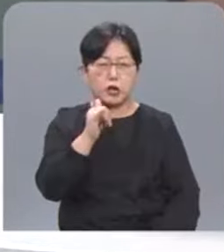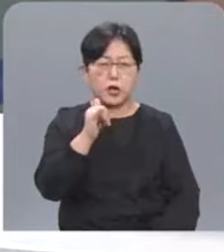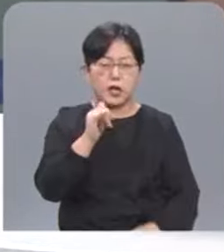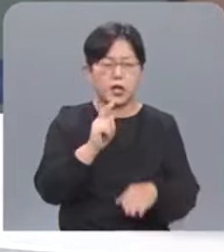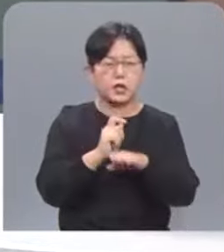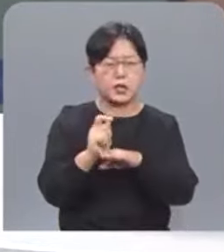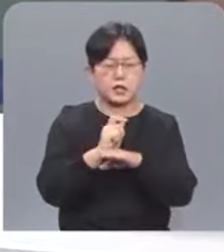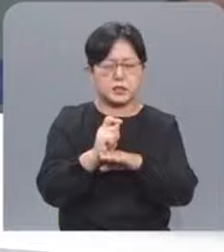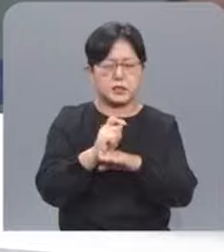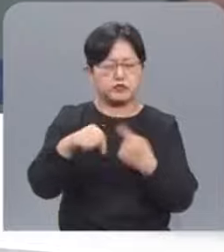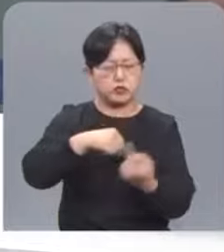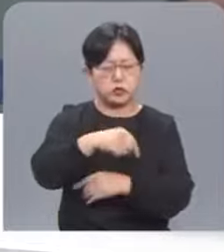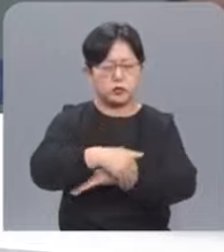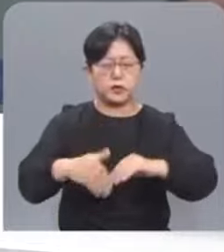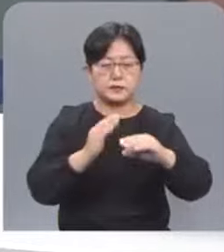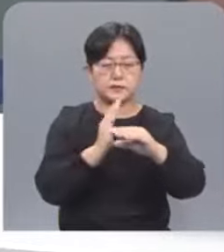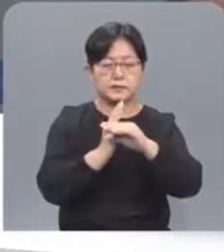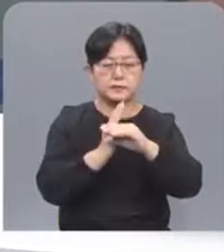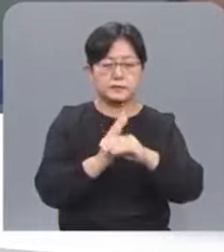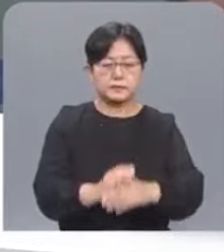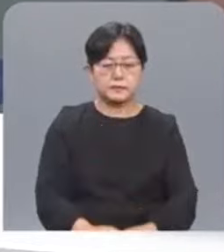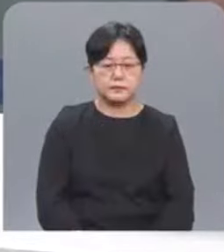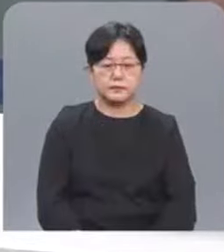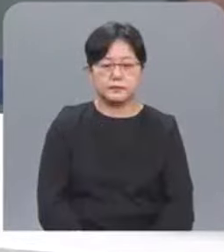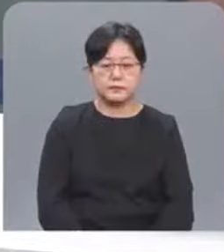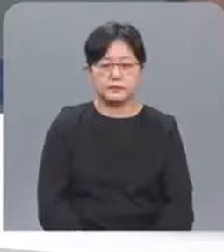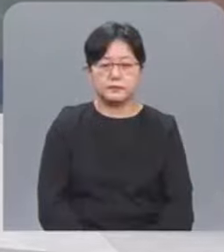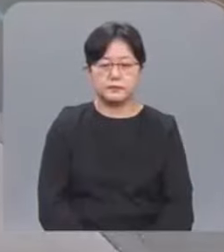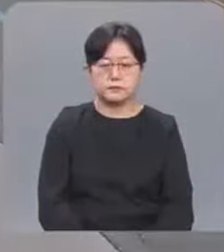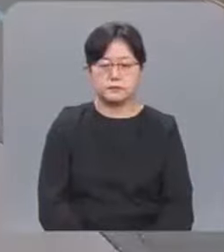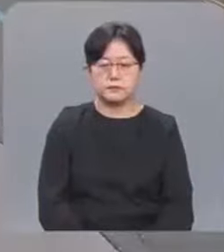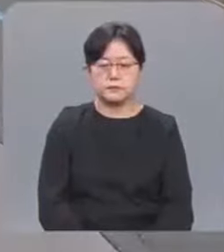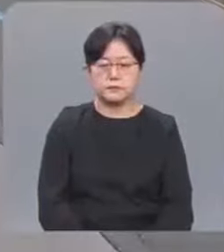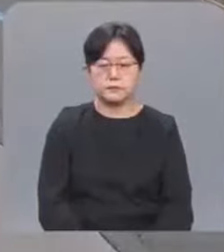도입을 추진하고 있습니다. 곽선정 기자의 보도입니다.